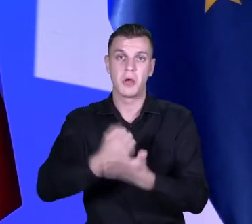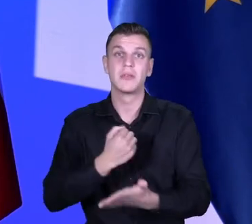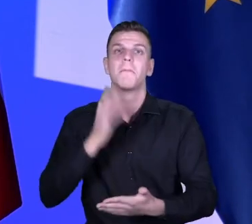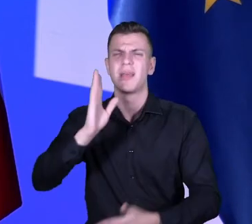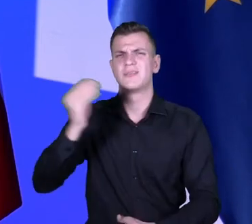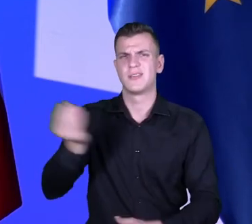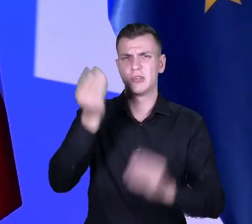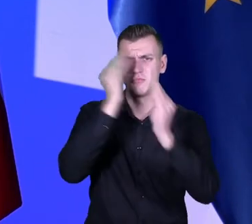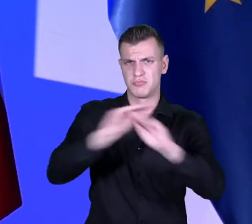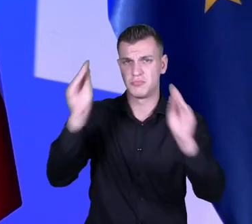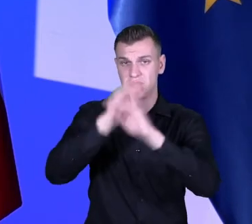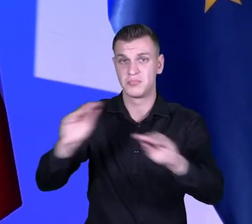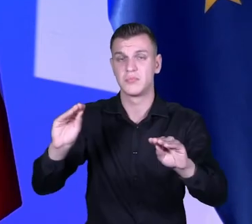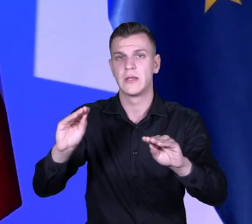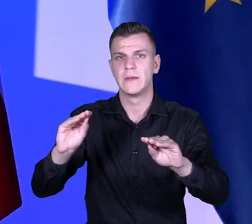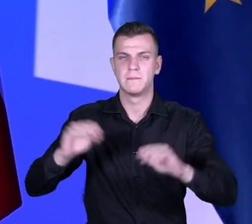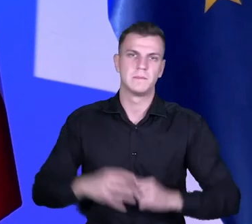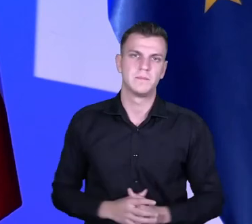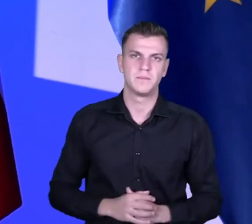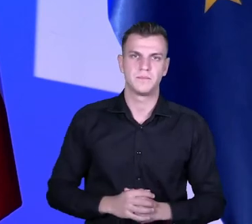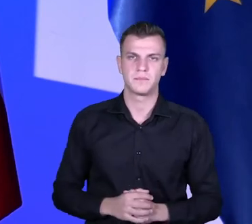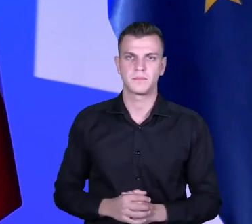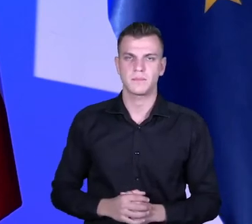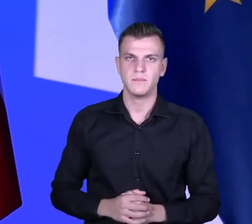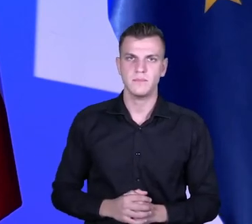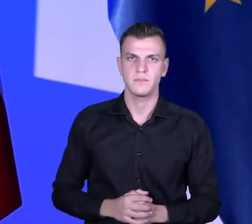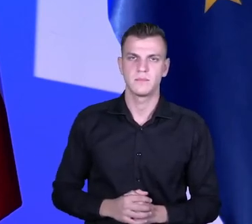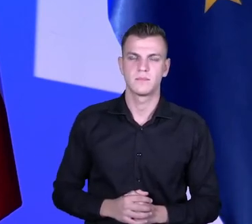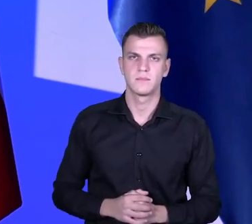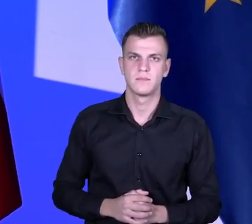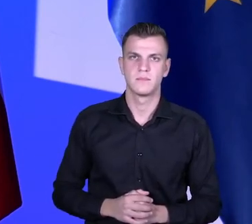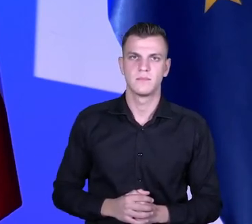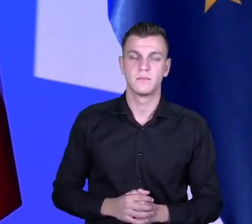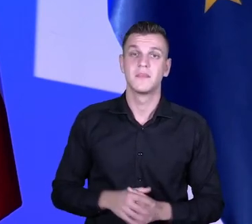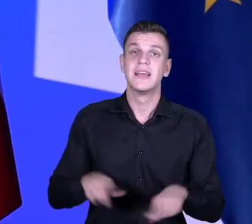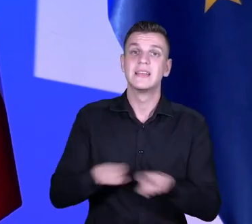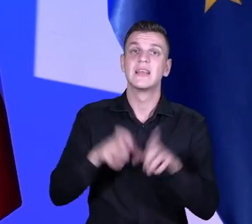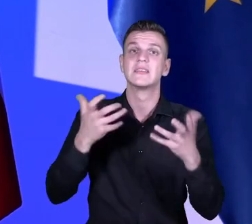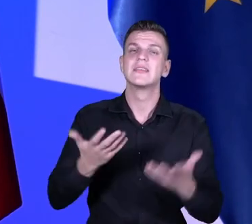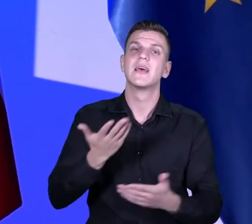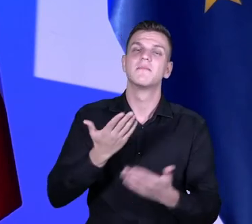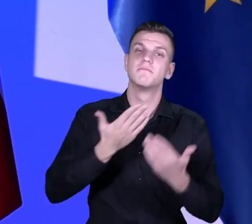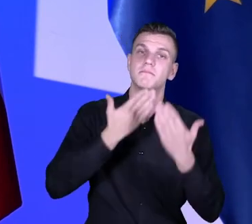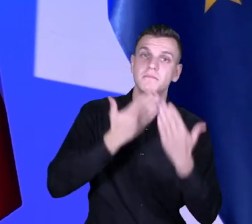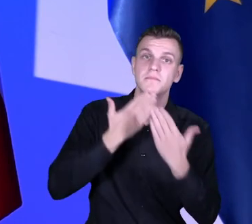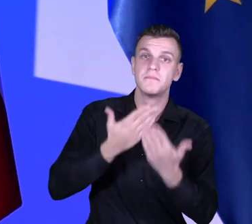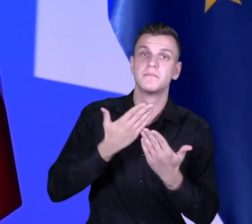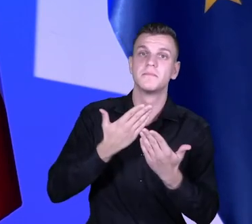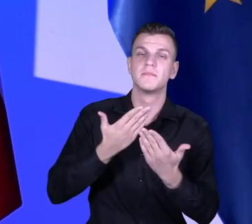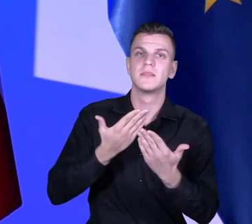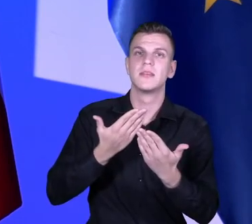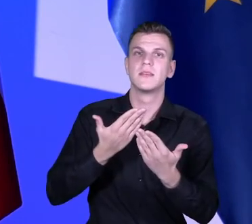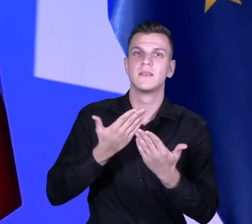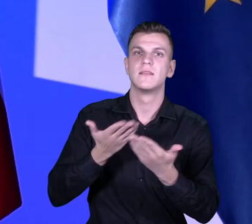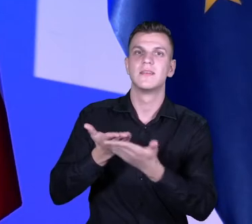i być może skorzystamy też z tej listy osób, które zarejestrowały się na konferencję. Ja chciałbym jeszcze na koniec podziękować